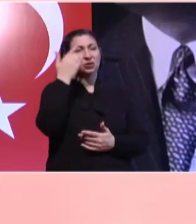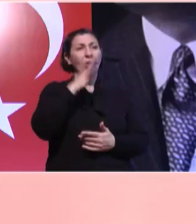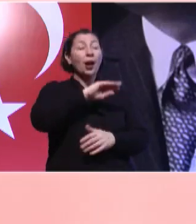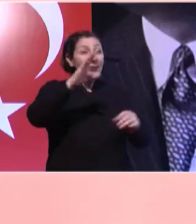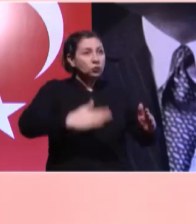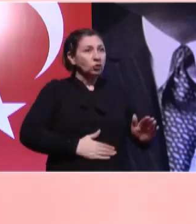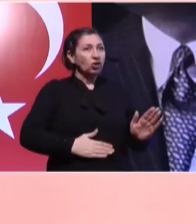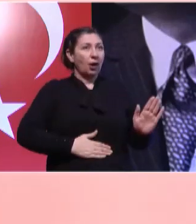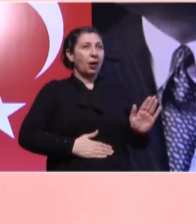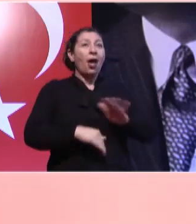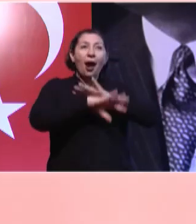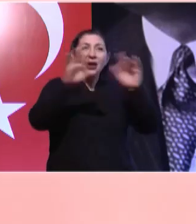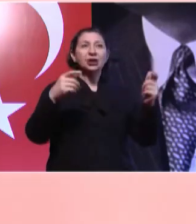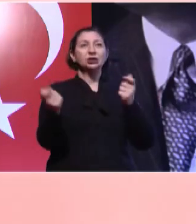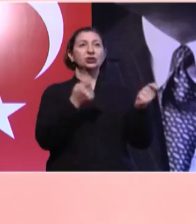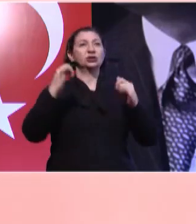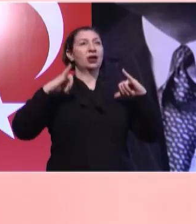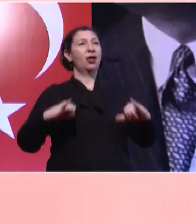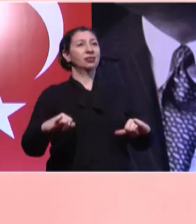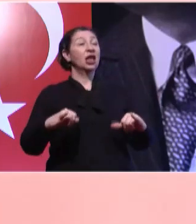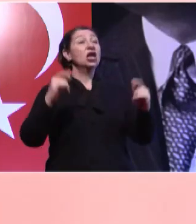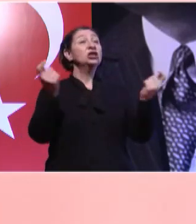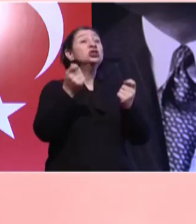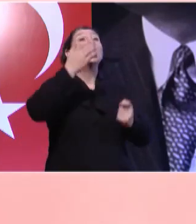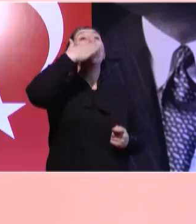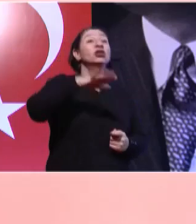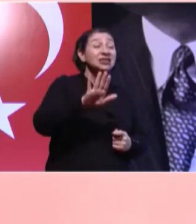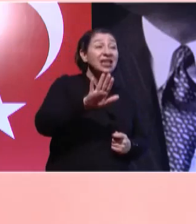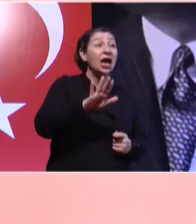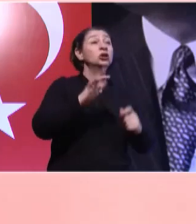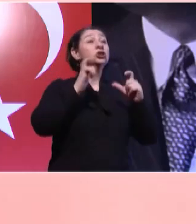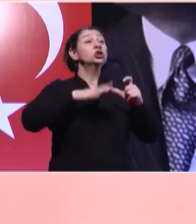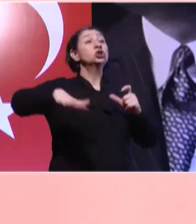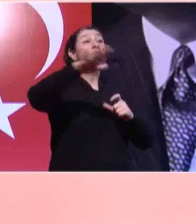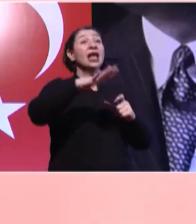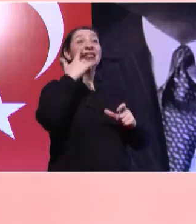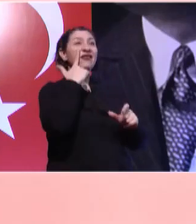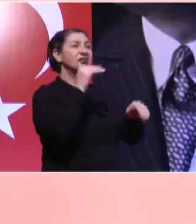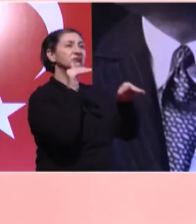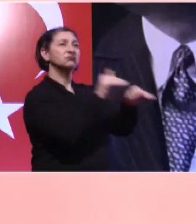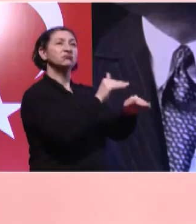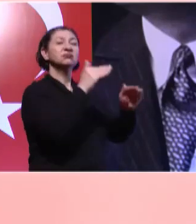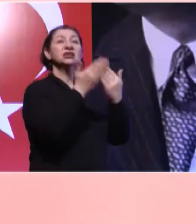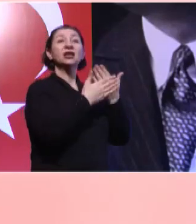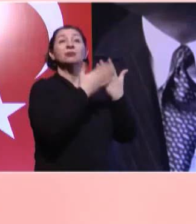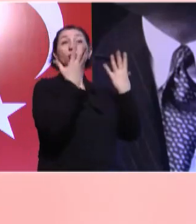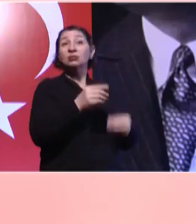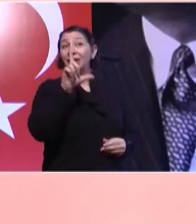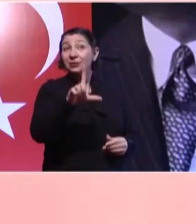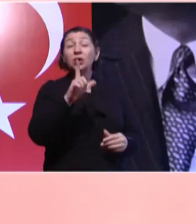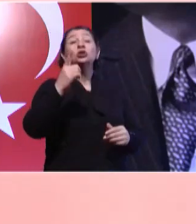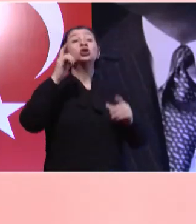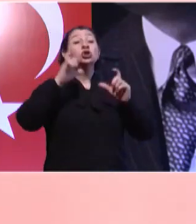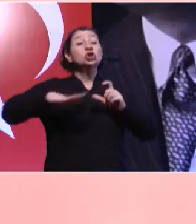karnı doyacak. Herkesin işi gücü olacak. İşi gücü yoksa sosyal devlet yardım edecek. Ama sosyal devlet